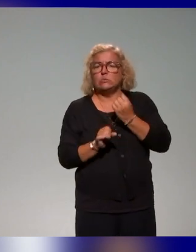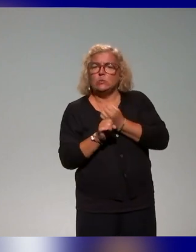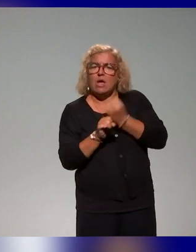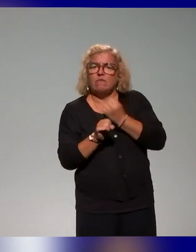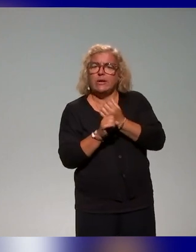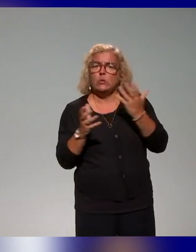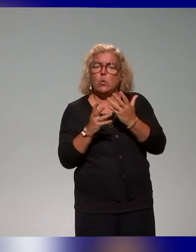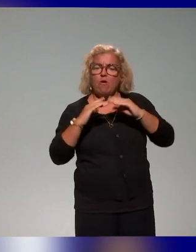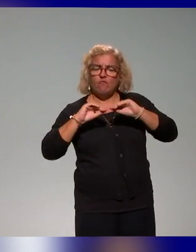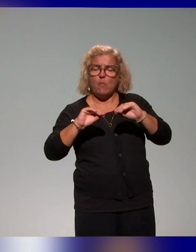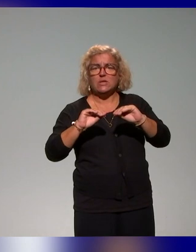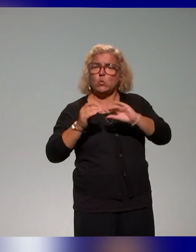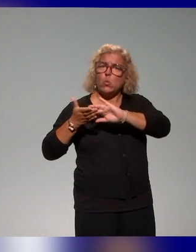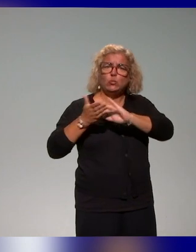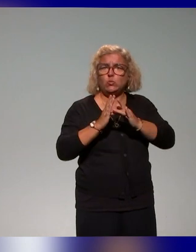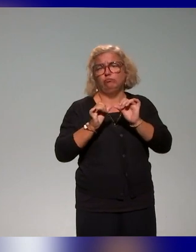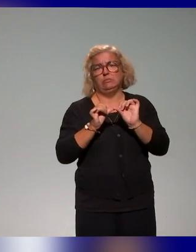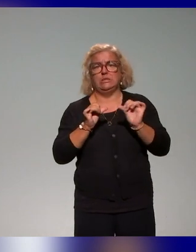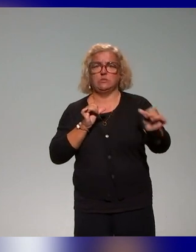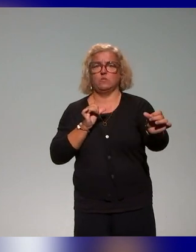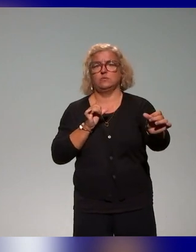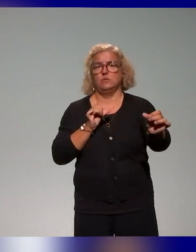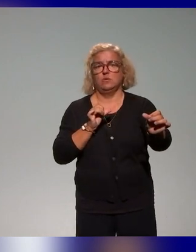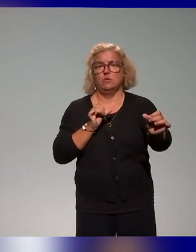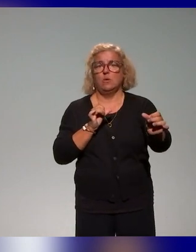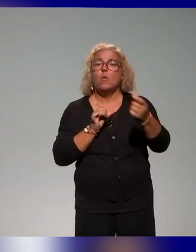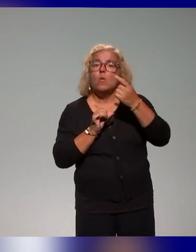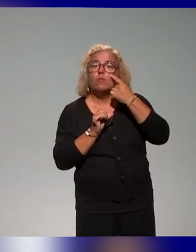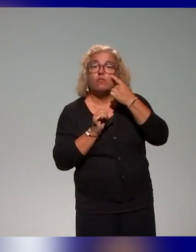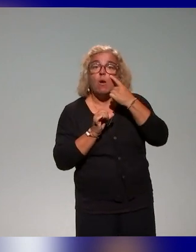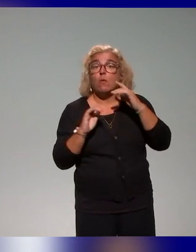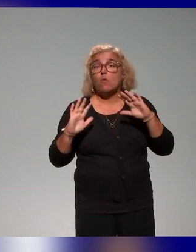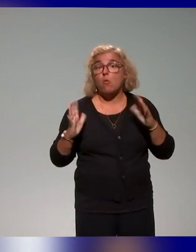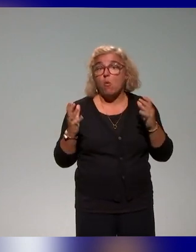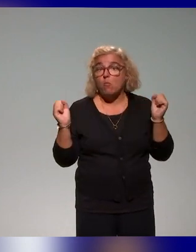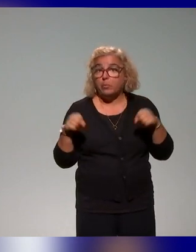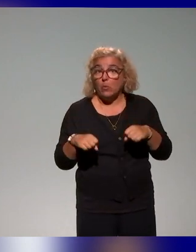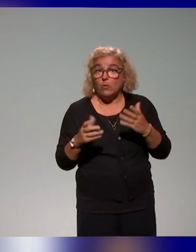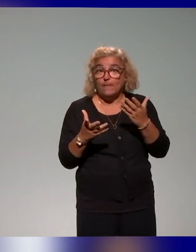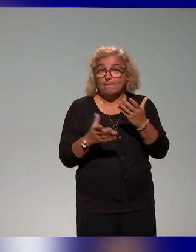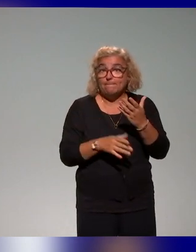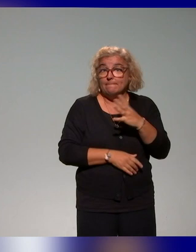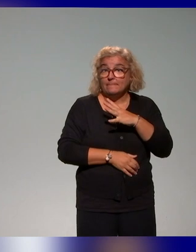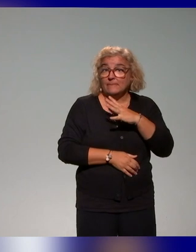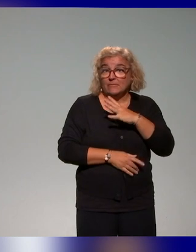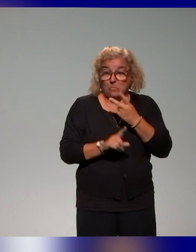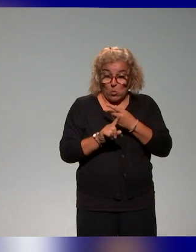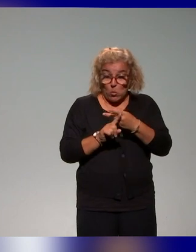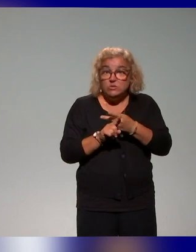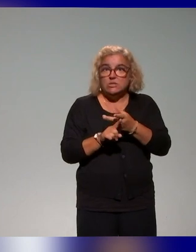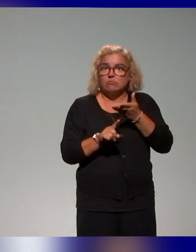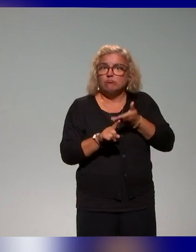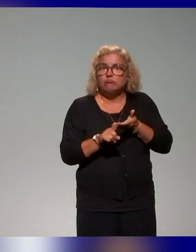formation qui serait tout à distance et voir eh bien, comment on pourrait obtenir un outil qui